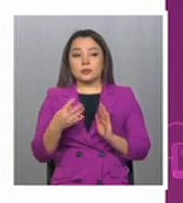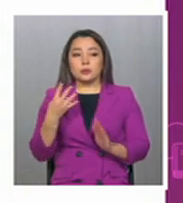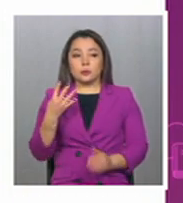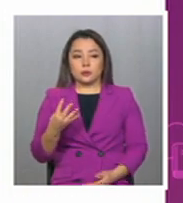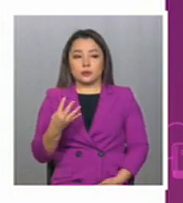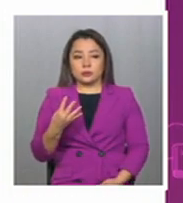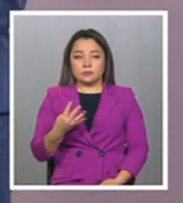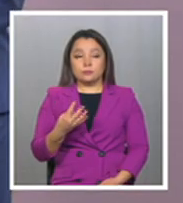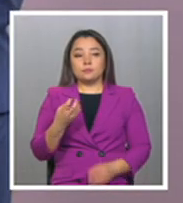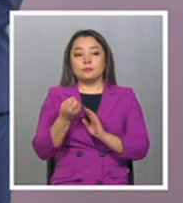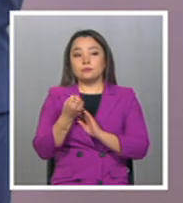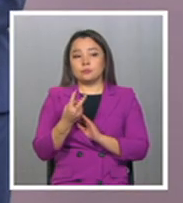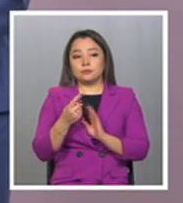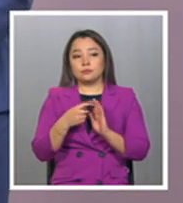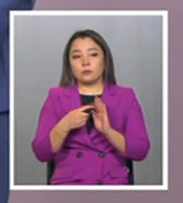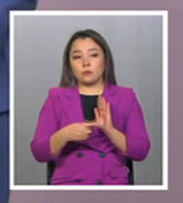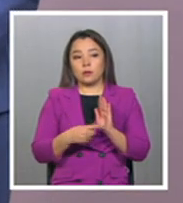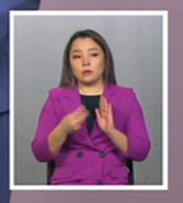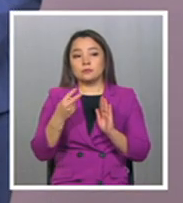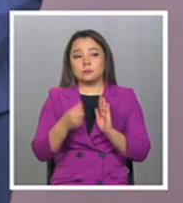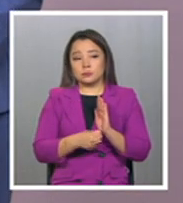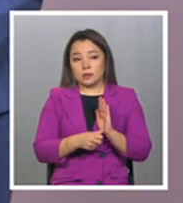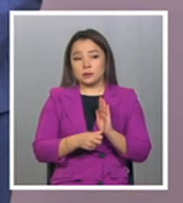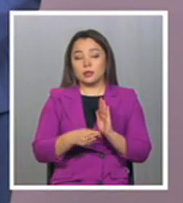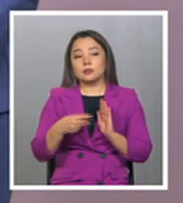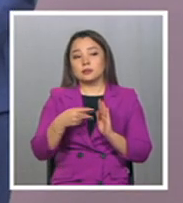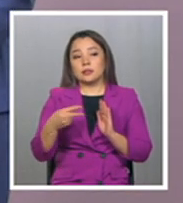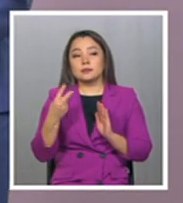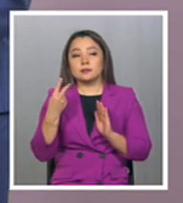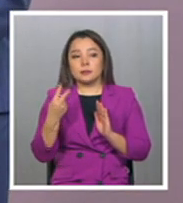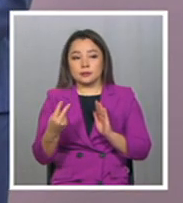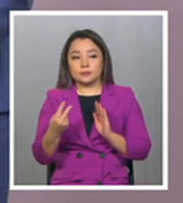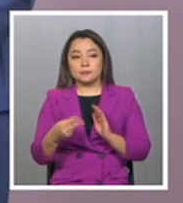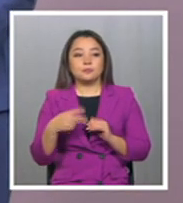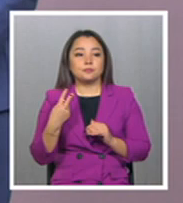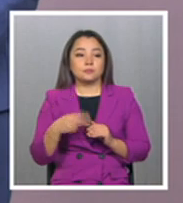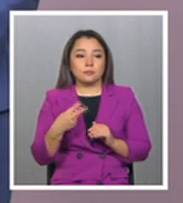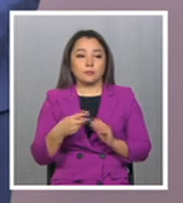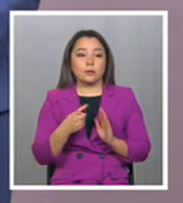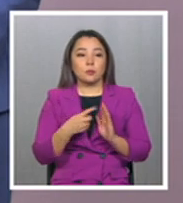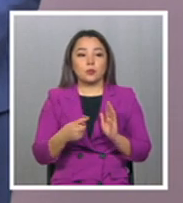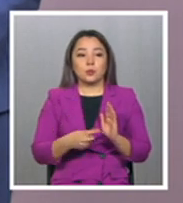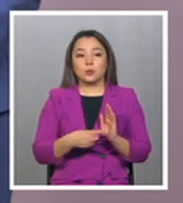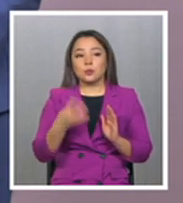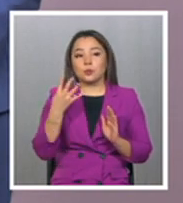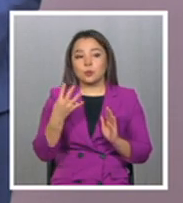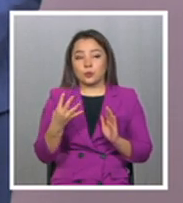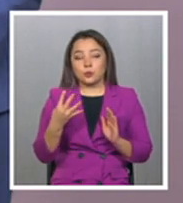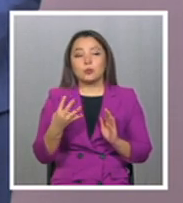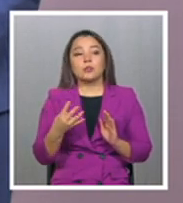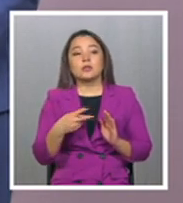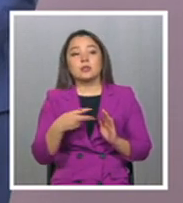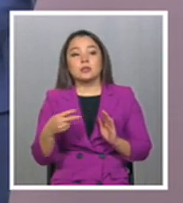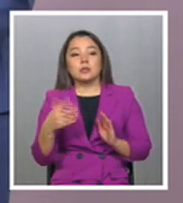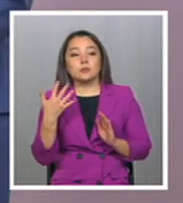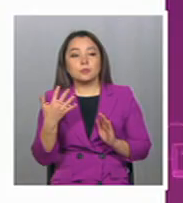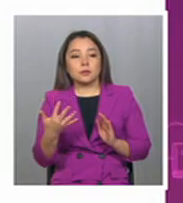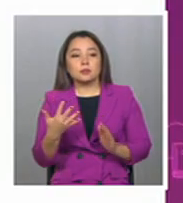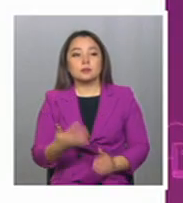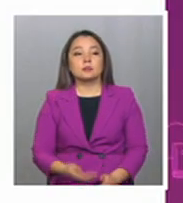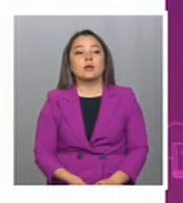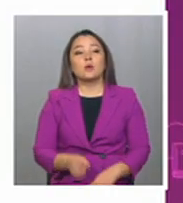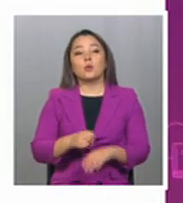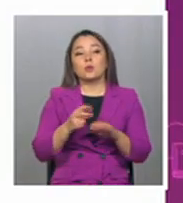4-ке тең. 12 мен 6 сандарының бөліндісі 2-ге тең. 20 мен 4 сандарының бөліндісі 5-ке